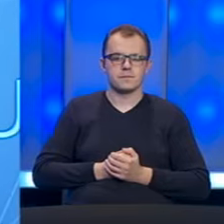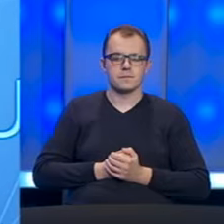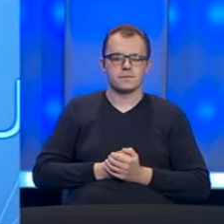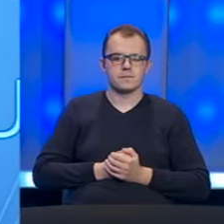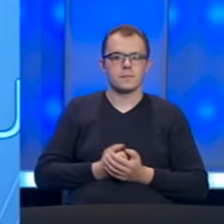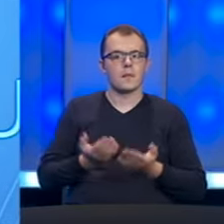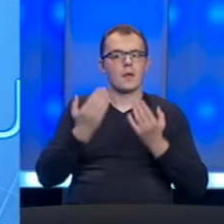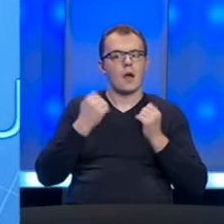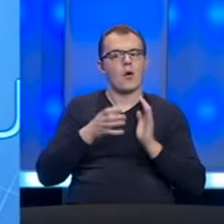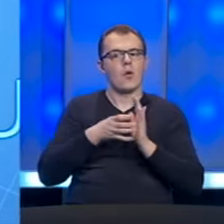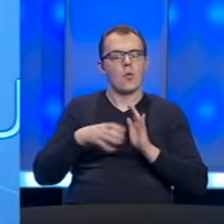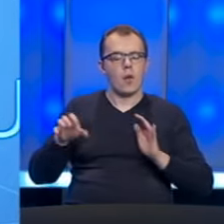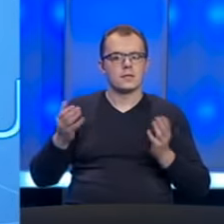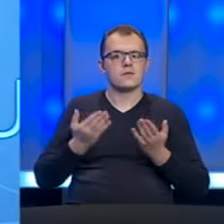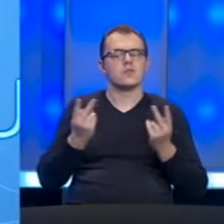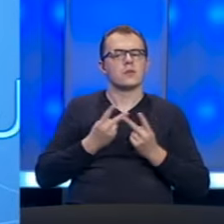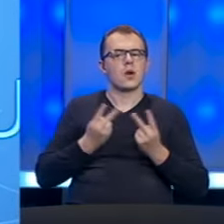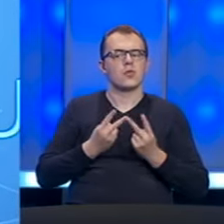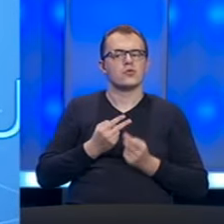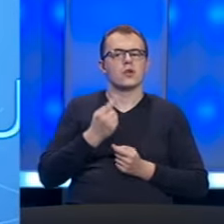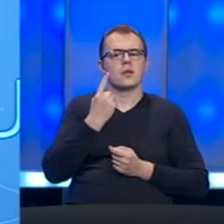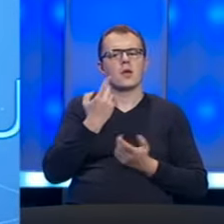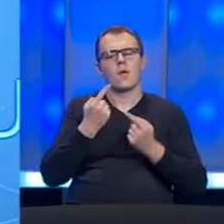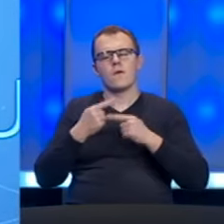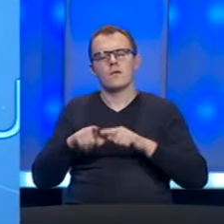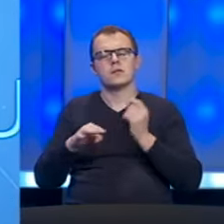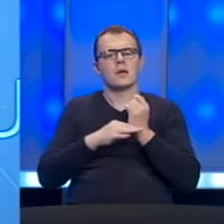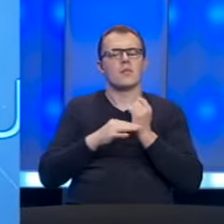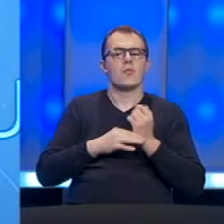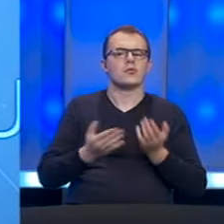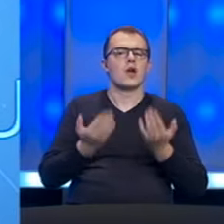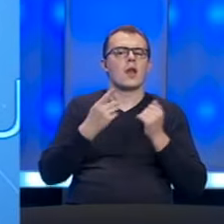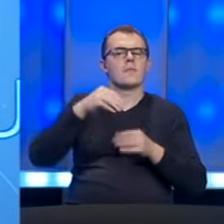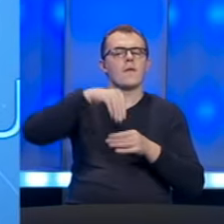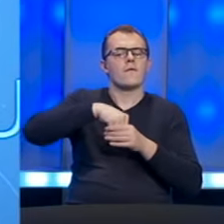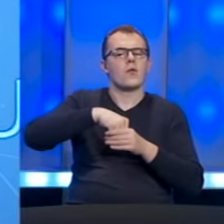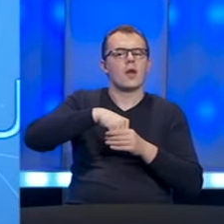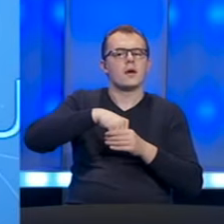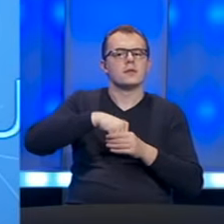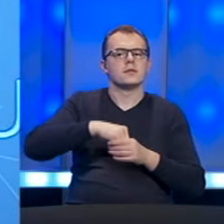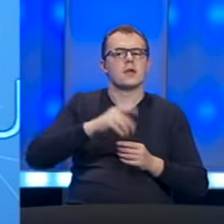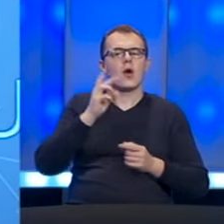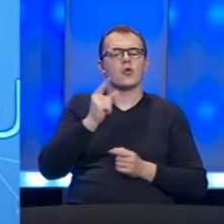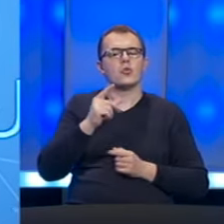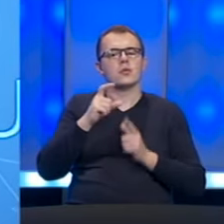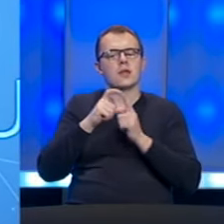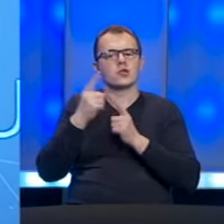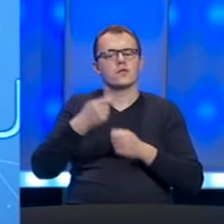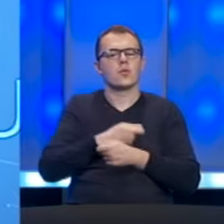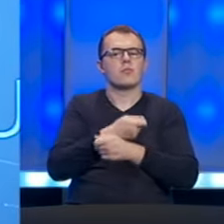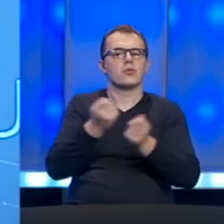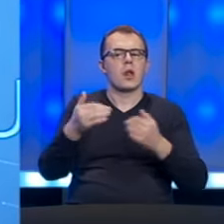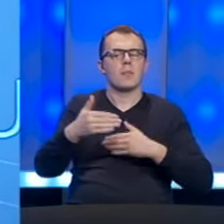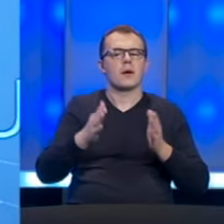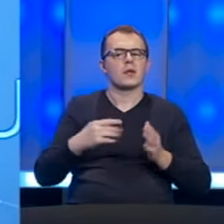A u nastavku ćemo također o jednoj vrsti pomoći. Naime, Fondacija Rodoljub Drašković podijelila je